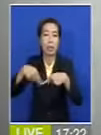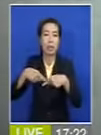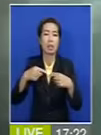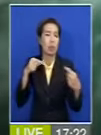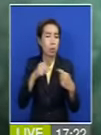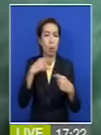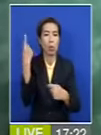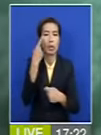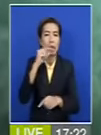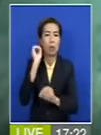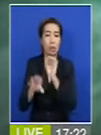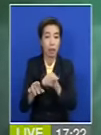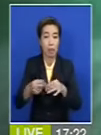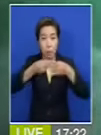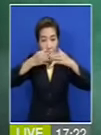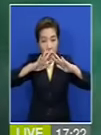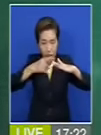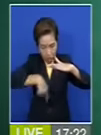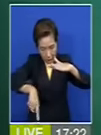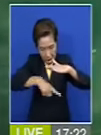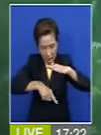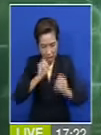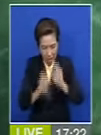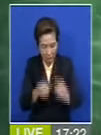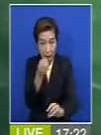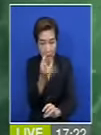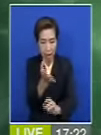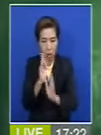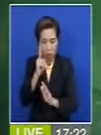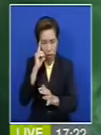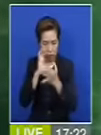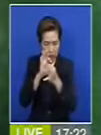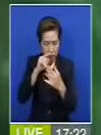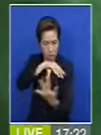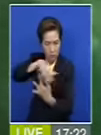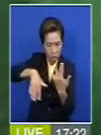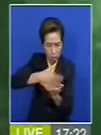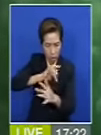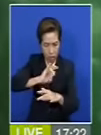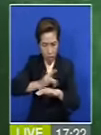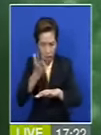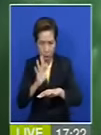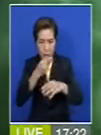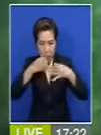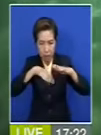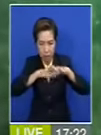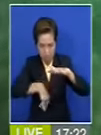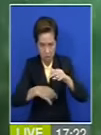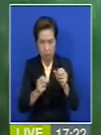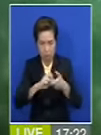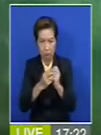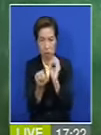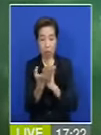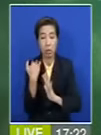ที่ยวปริมาณขยะใต้ท้องทะเลทำให้เกิดความกังวลจากผู้เกี่ยวข้องว่าระบบนิเวศของทะเลไทยจะเสียหายไปมากกว่านี้หากยังไ